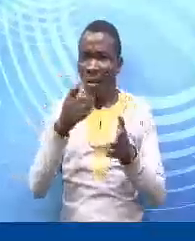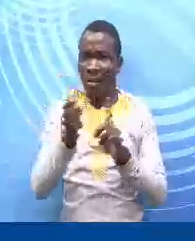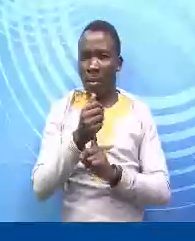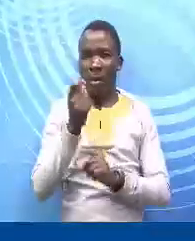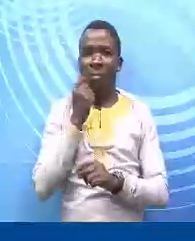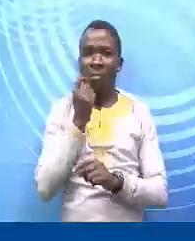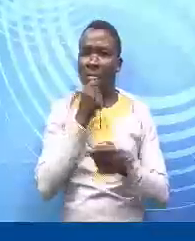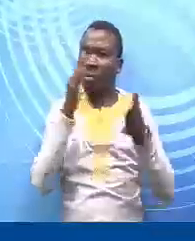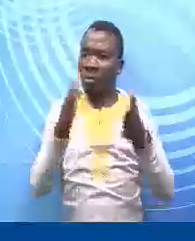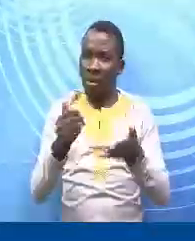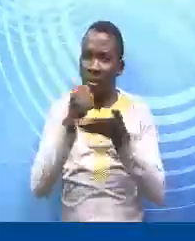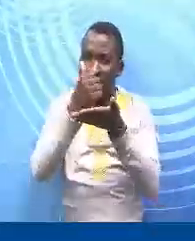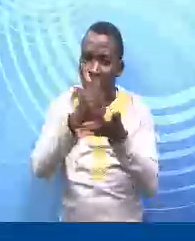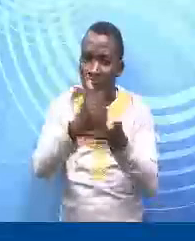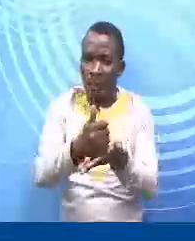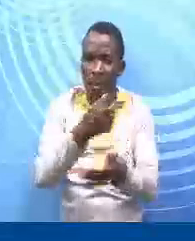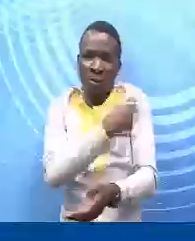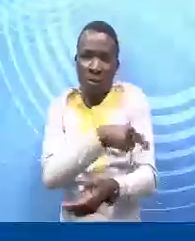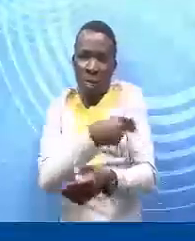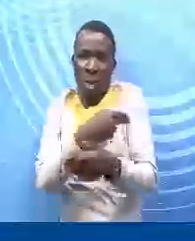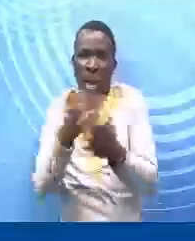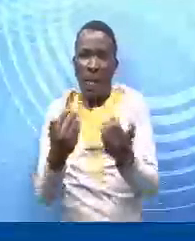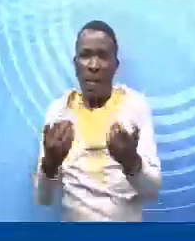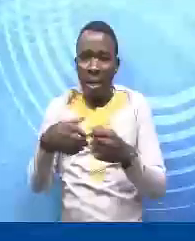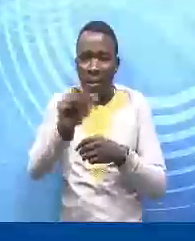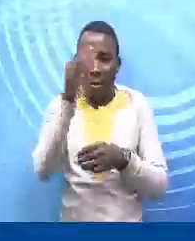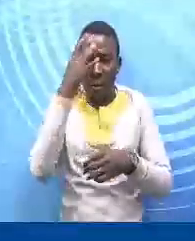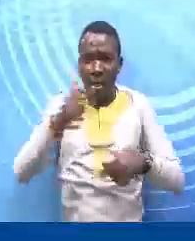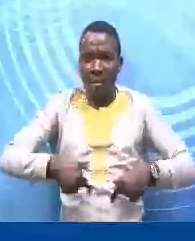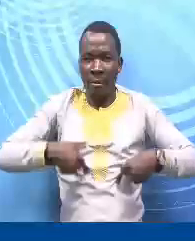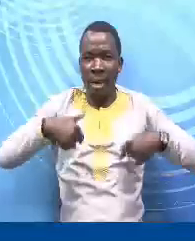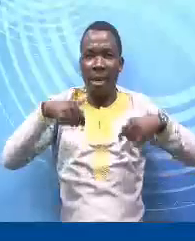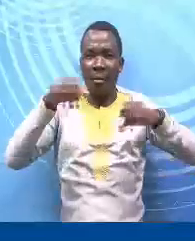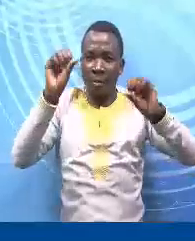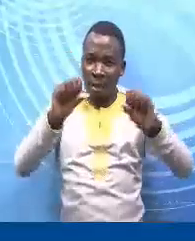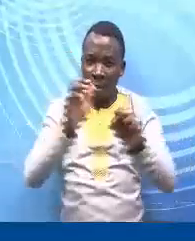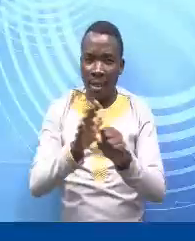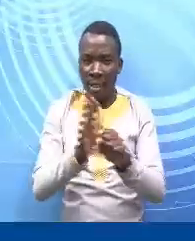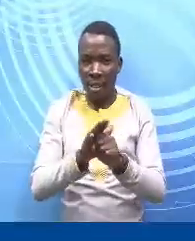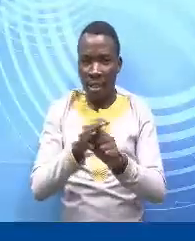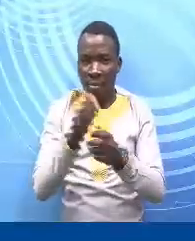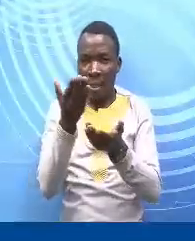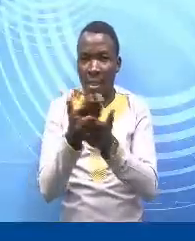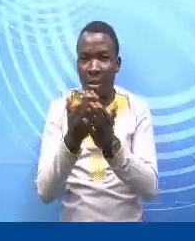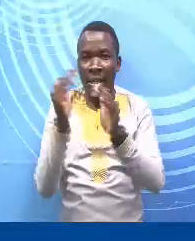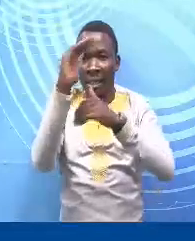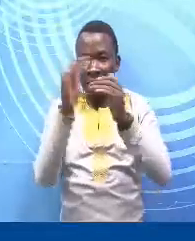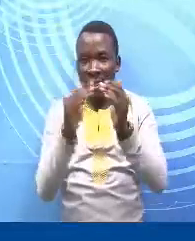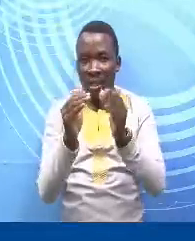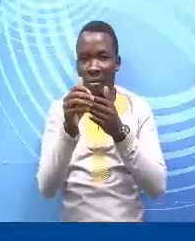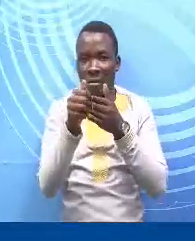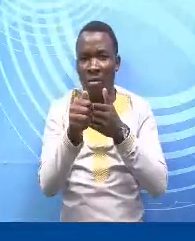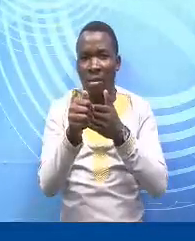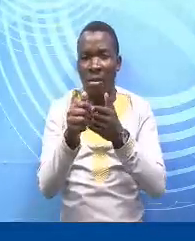bakabafasha kuvuza ababana byabafasha cyane dore ko ngo ubuzima babayemo bugoranye cyane sibyo gusa kuko kandi ngo basana inzego z'ubuzi kubagoboka ntabwo